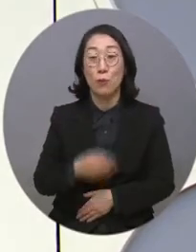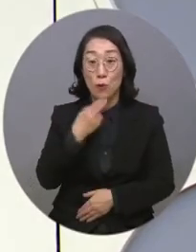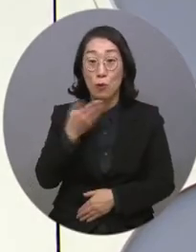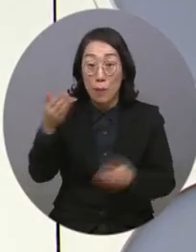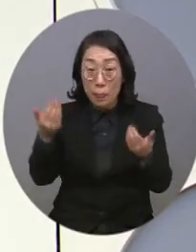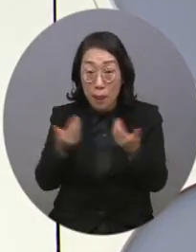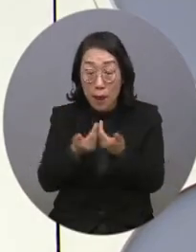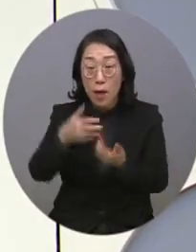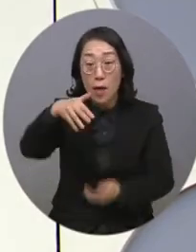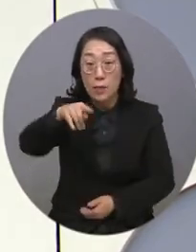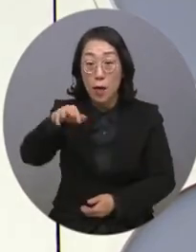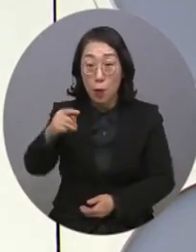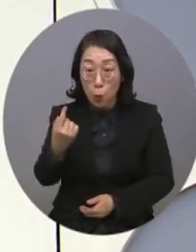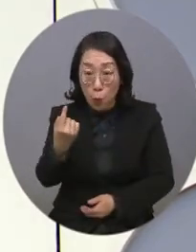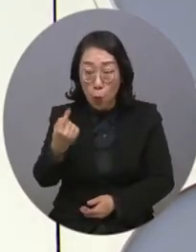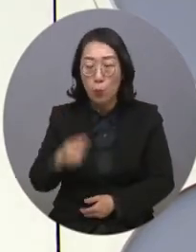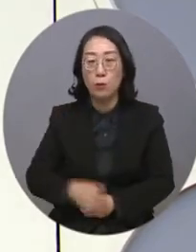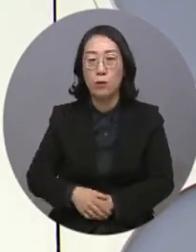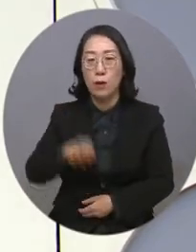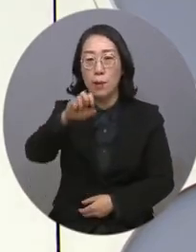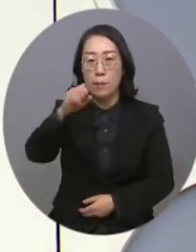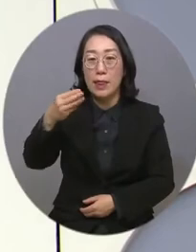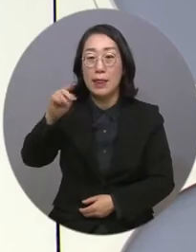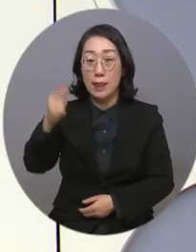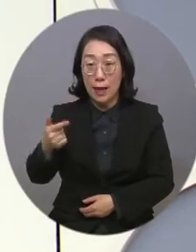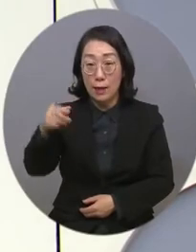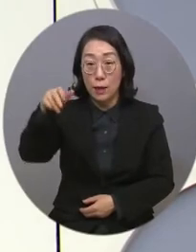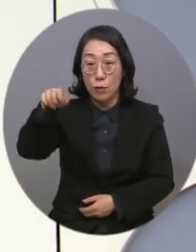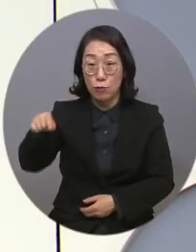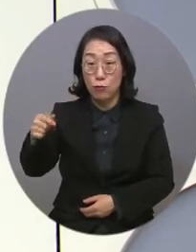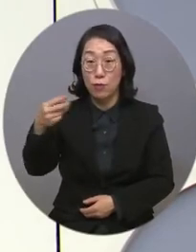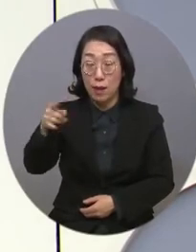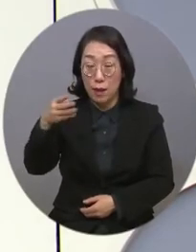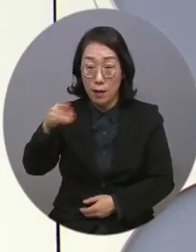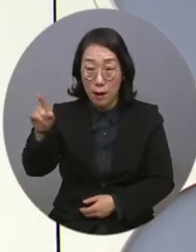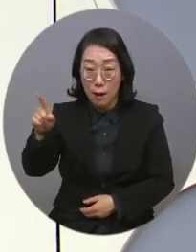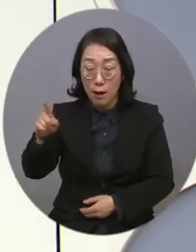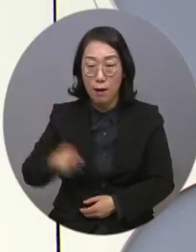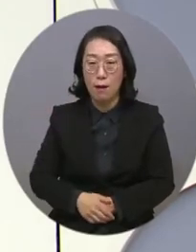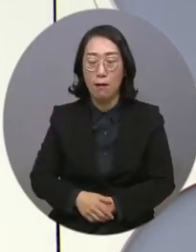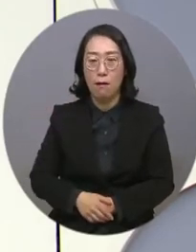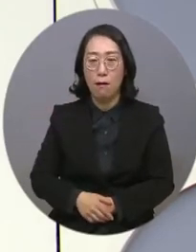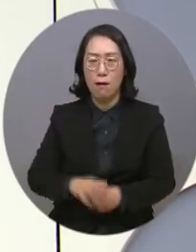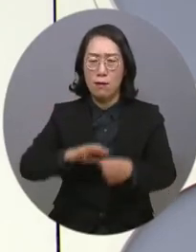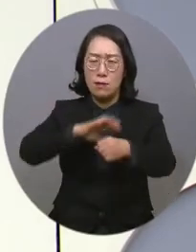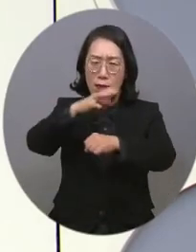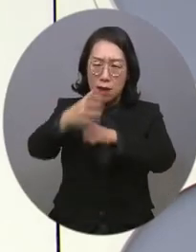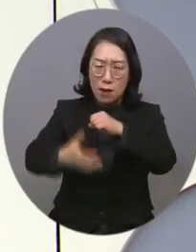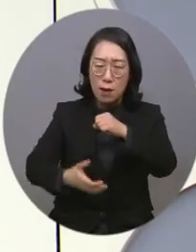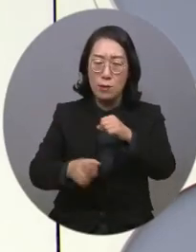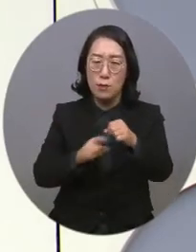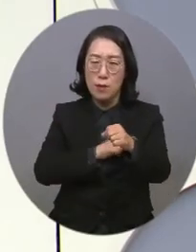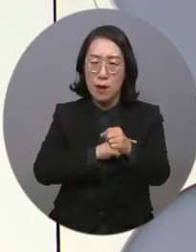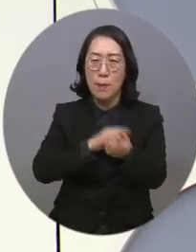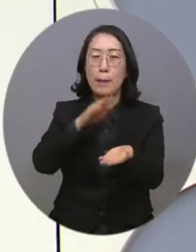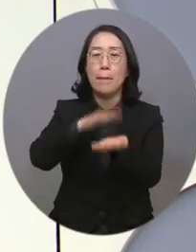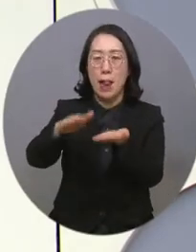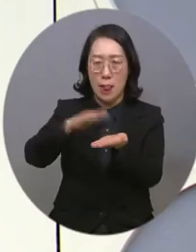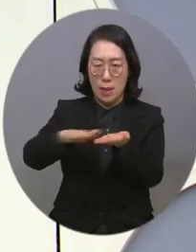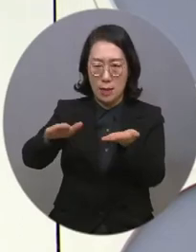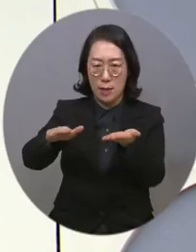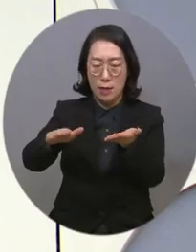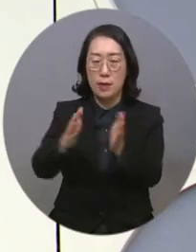밀란 쿤데라의 대표작인데 제가 이건 제가 번역한 건데요. 예. 이게 전 세계에서 가장 많이 팔린 체코 작가의 책입니다.